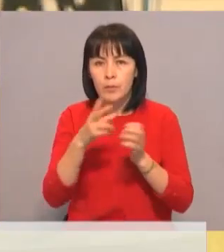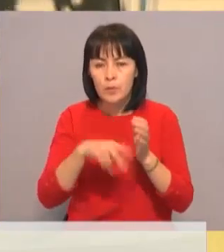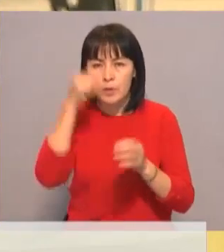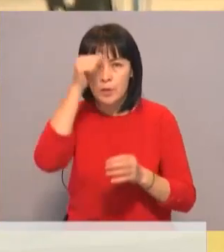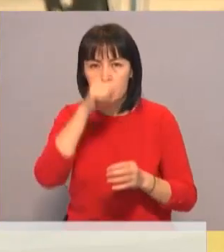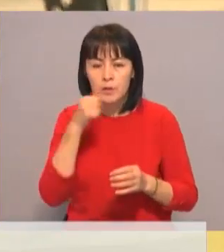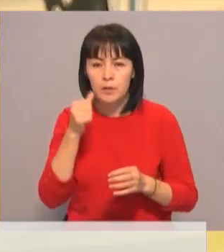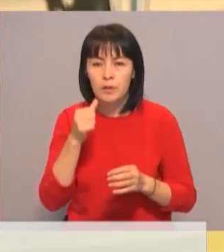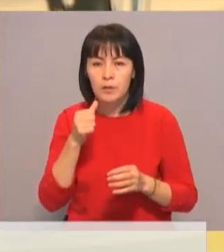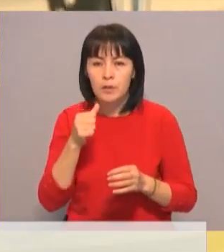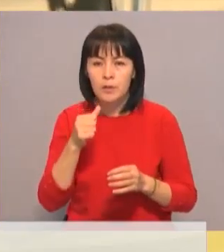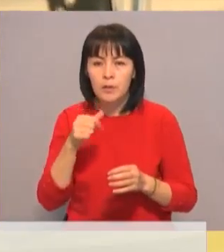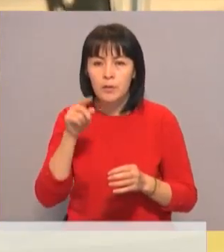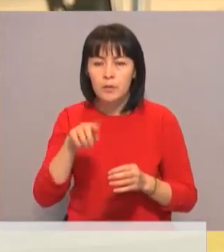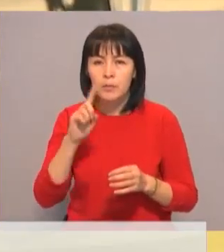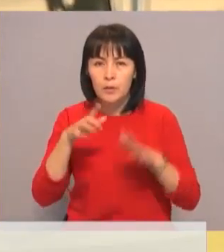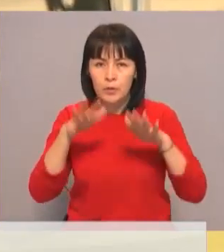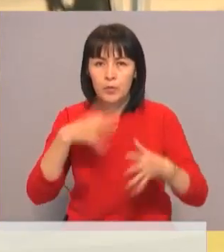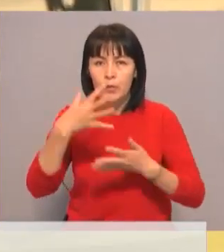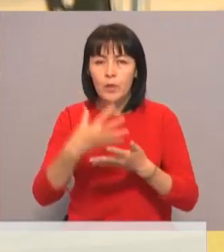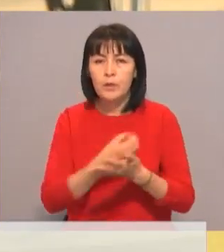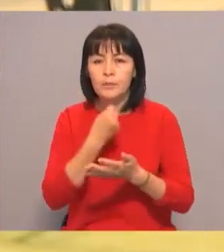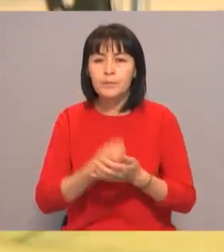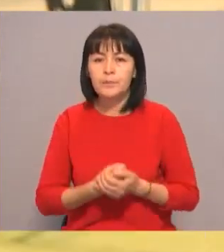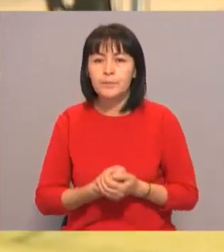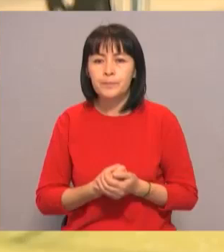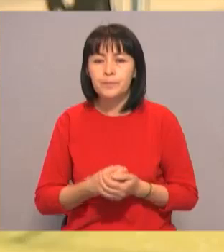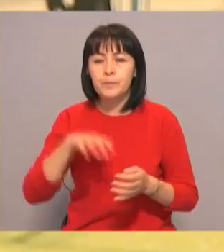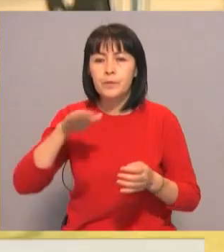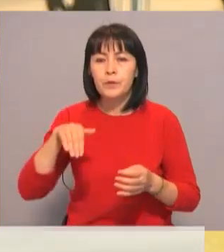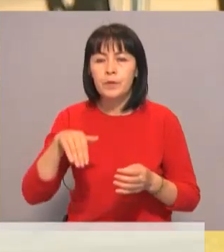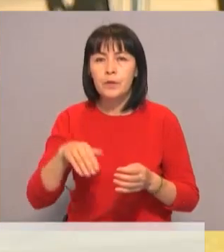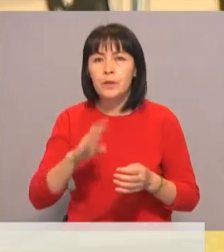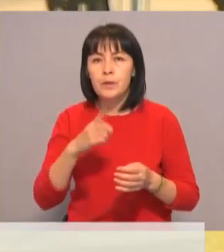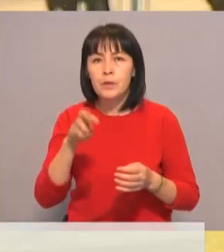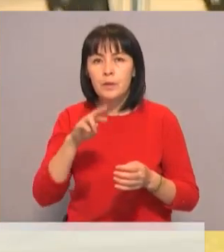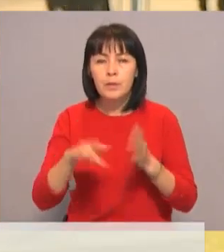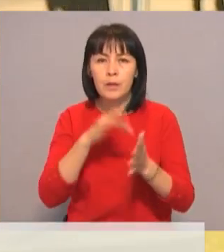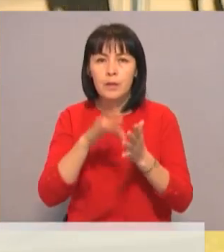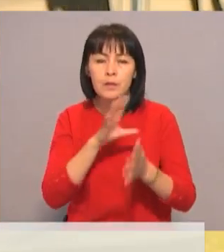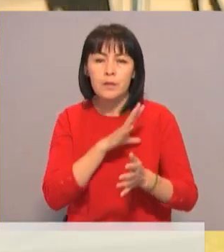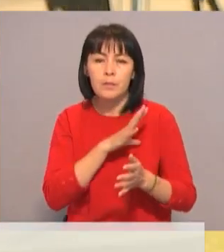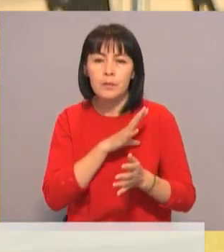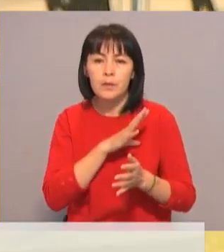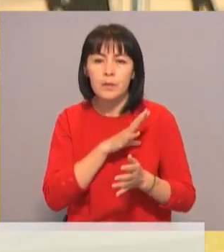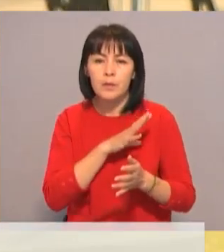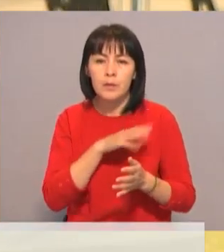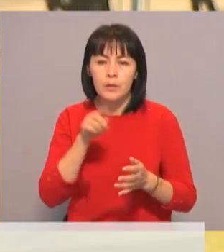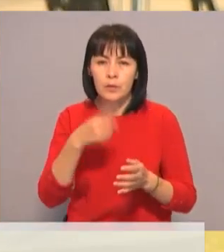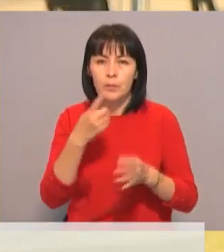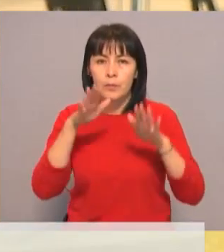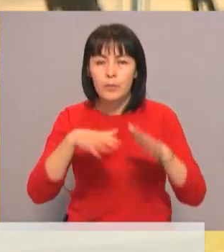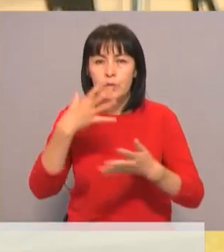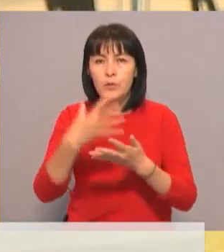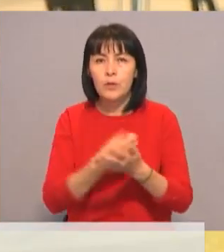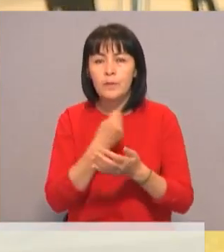жылы. Өзде бірінші орын алғам. Одан кейінгісі Сербия қаласында өткен. Сербия қаласында да бірінші орын